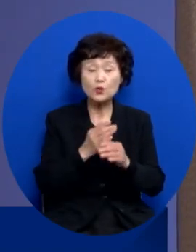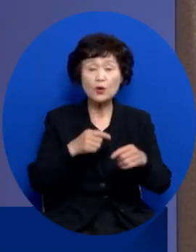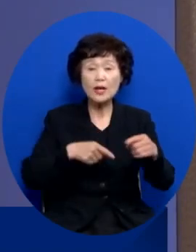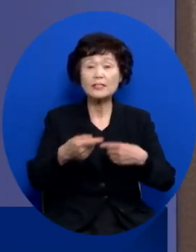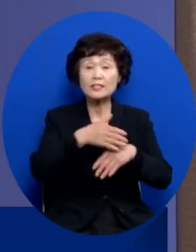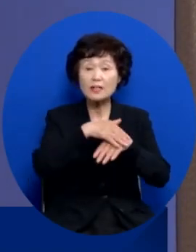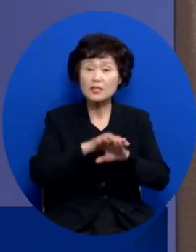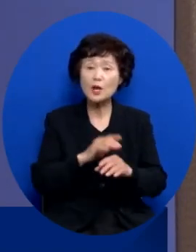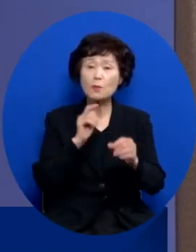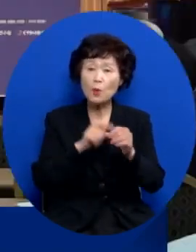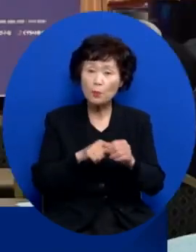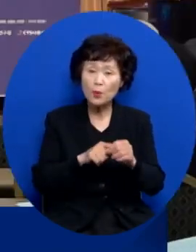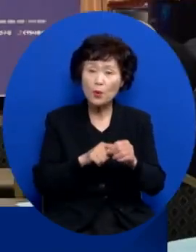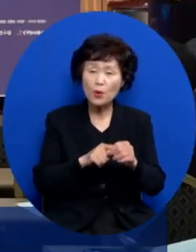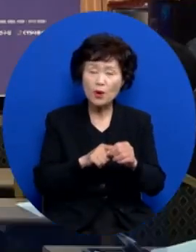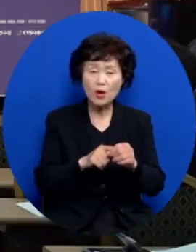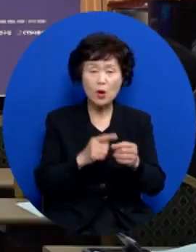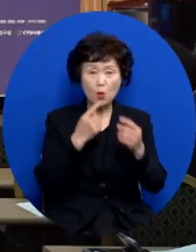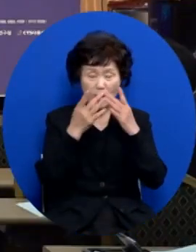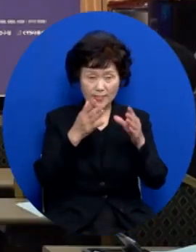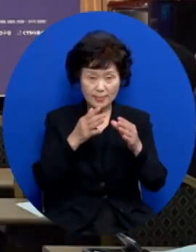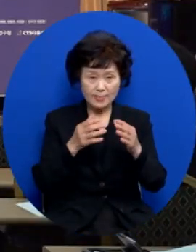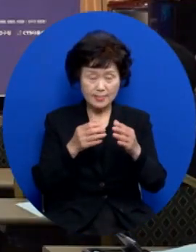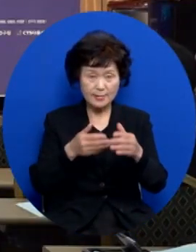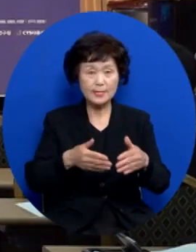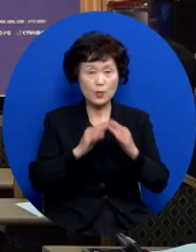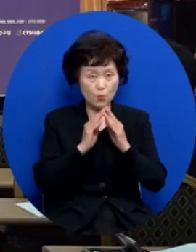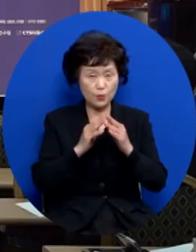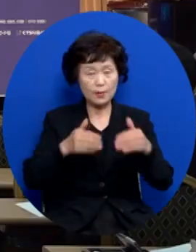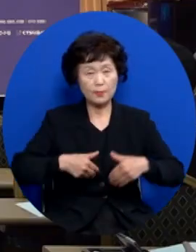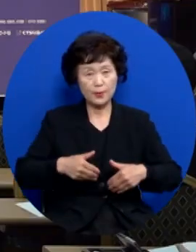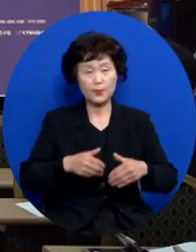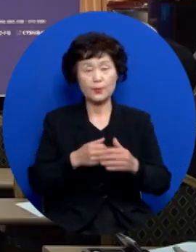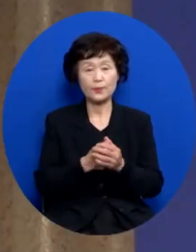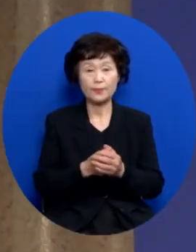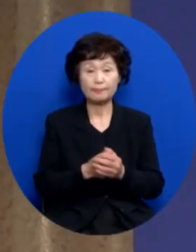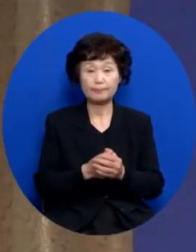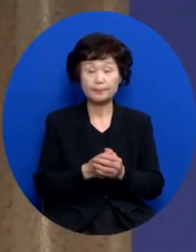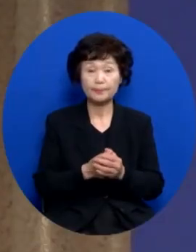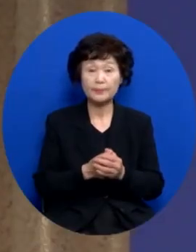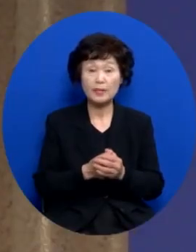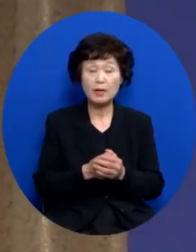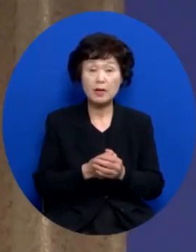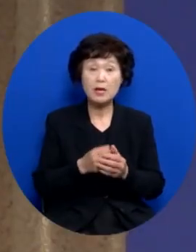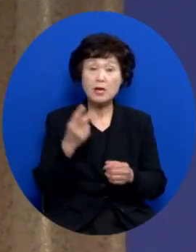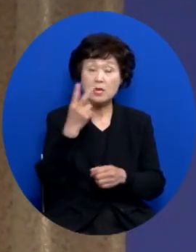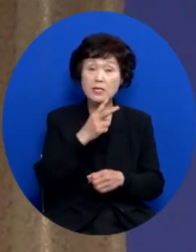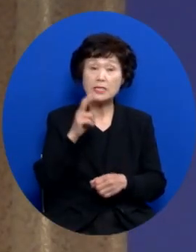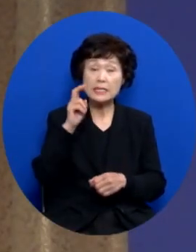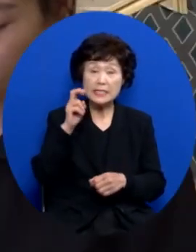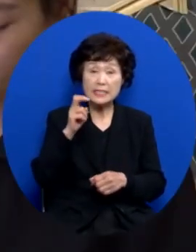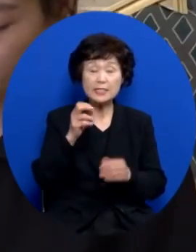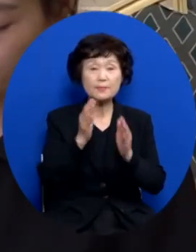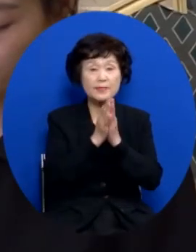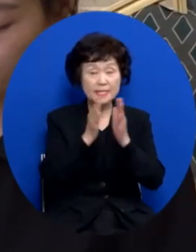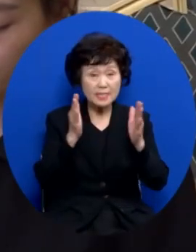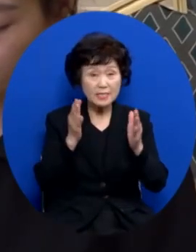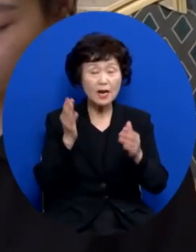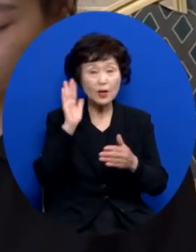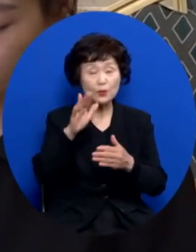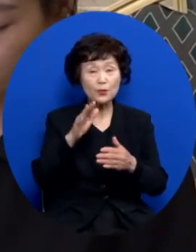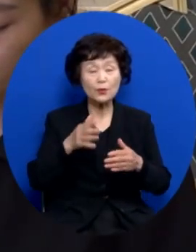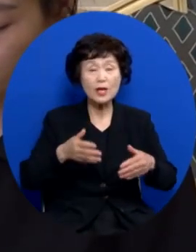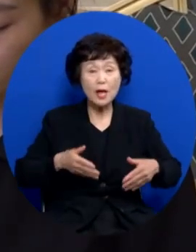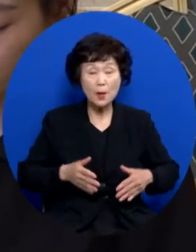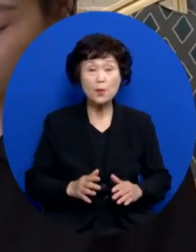목표를 명확히 설정을 하고. 주최 측인 저출생 대책 국민운동본부는 지난 2022년 출범한 이래 세 번째